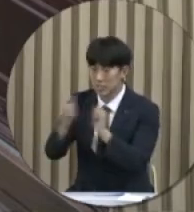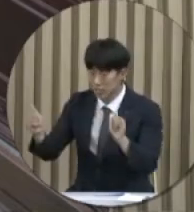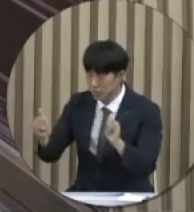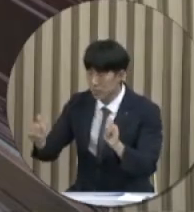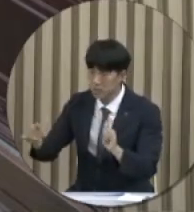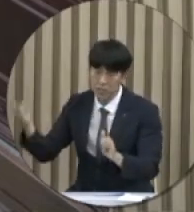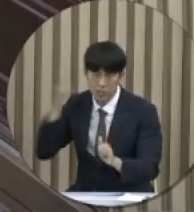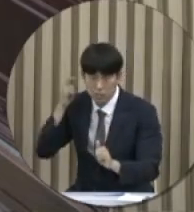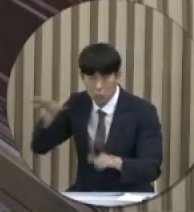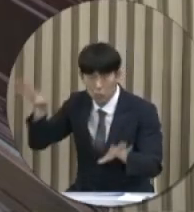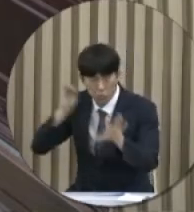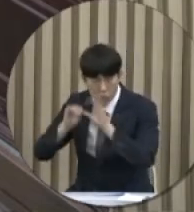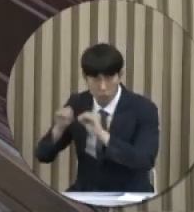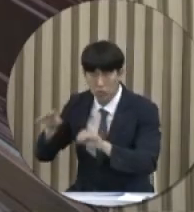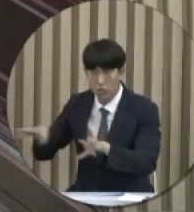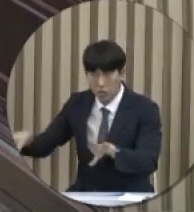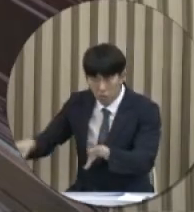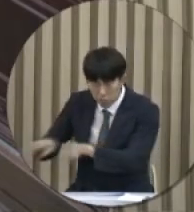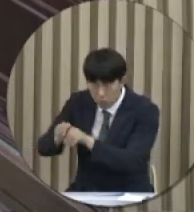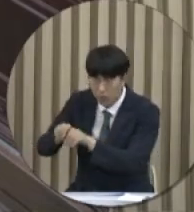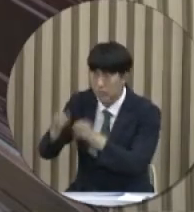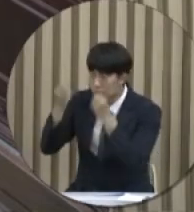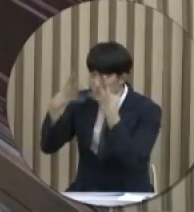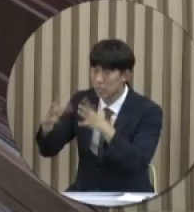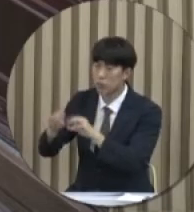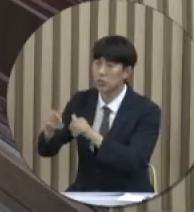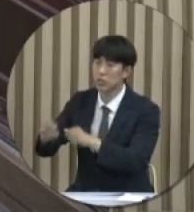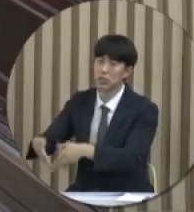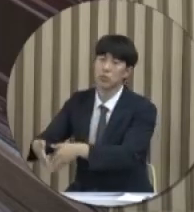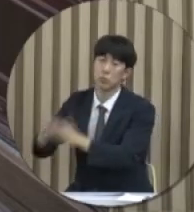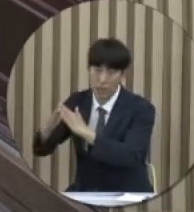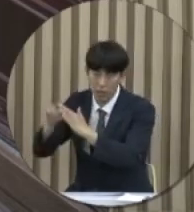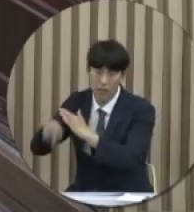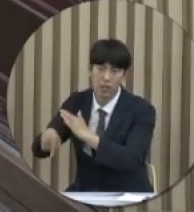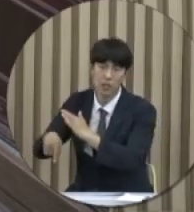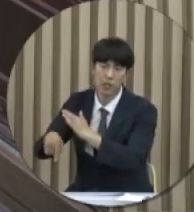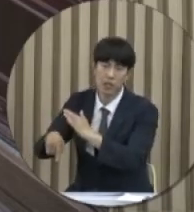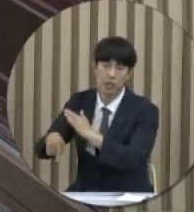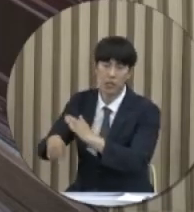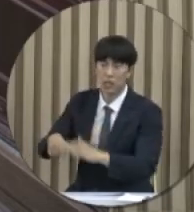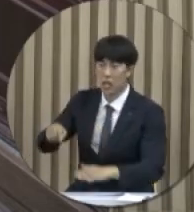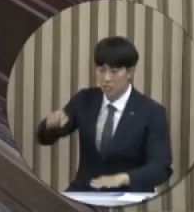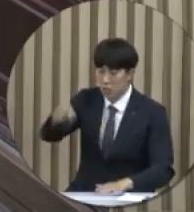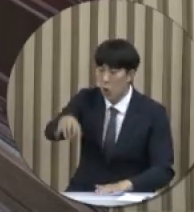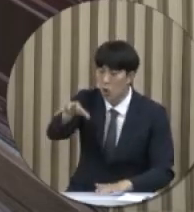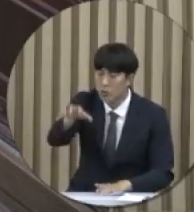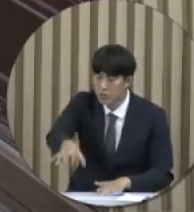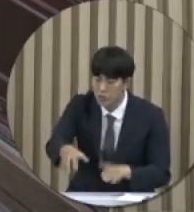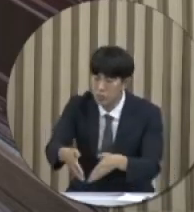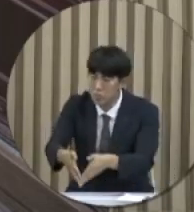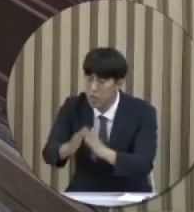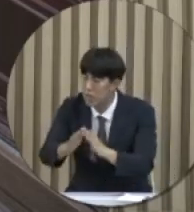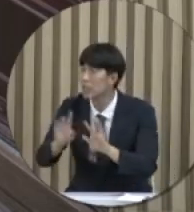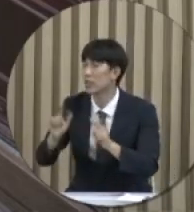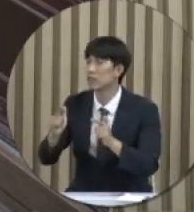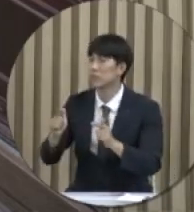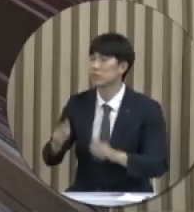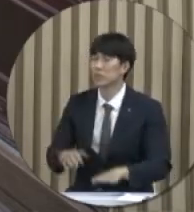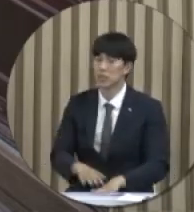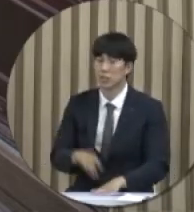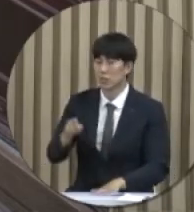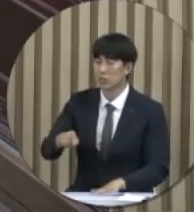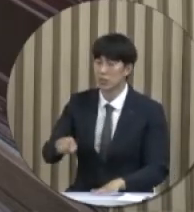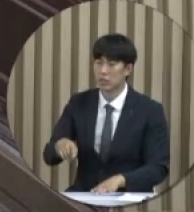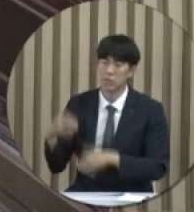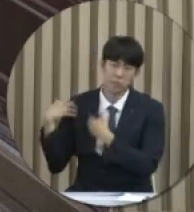규합해서 새로 토지를 매입해서 거기 구청사가 들어와야지 여기를 구청사로 염두에 둔 적은 없습니다. 그렇다고 이게 안